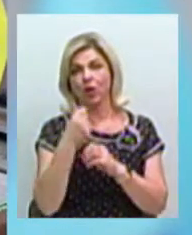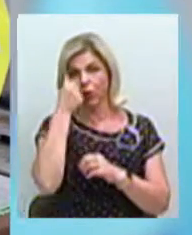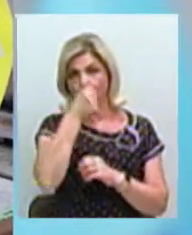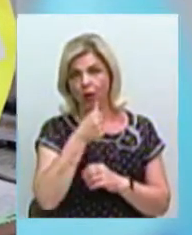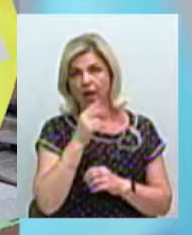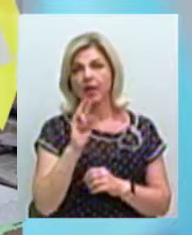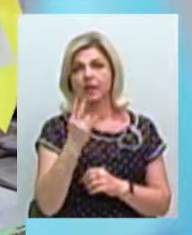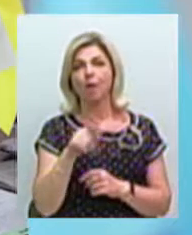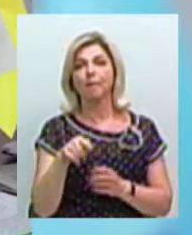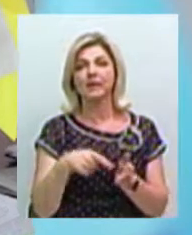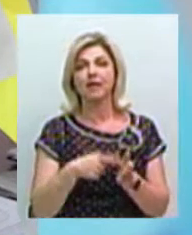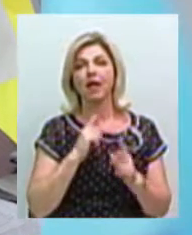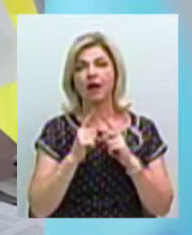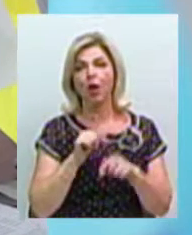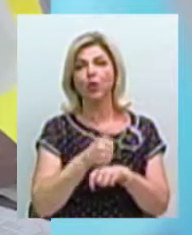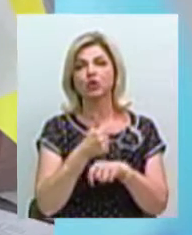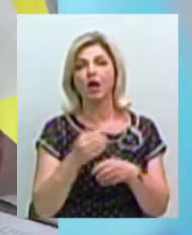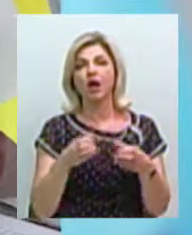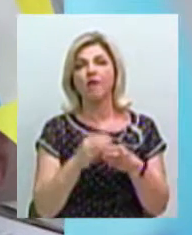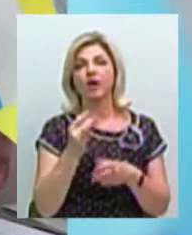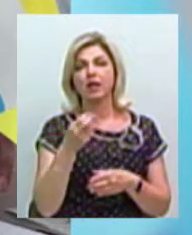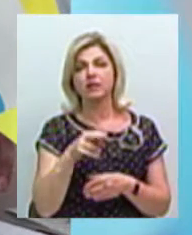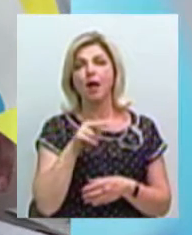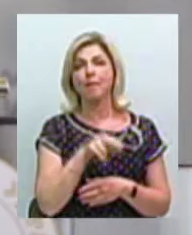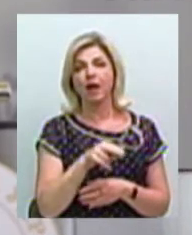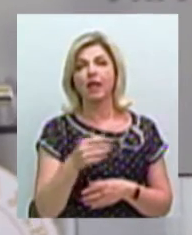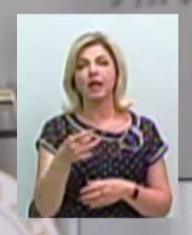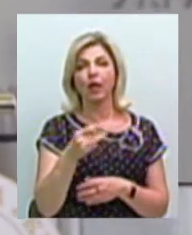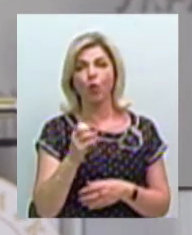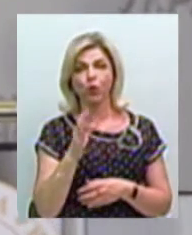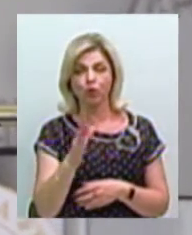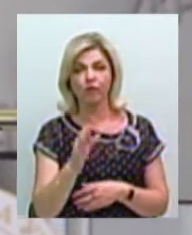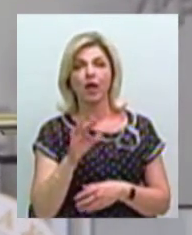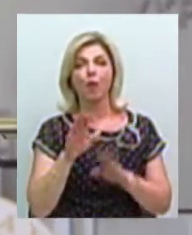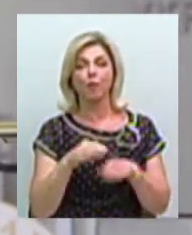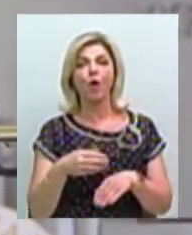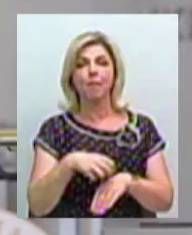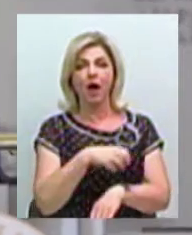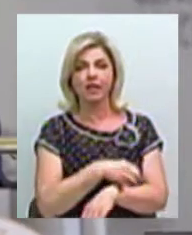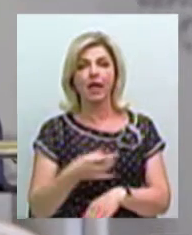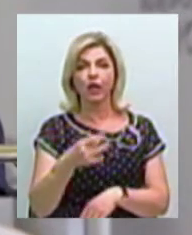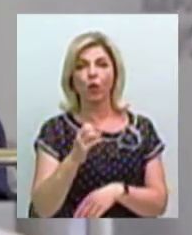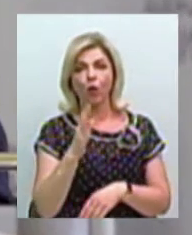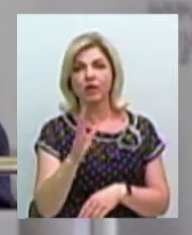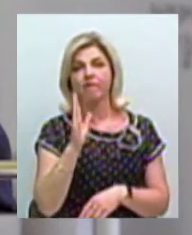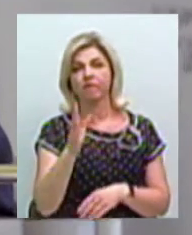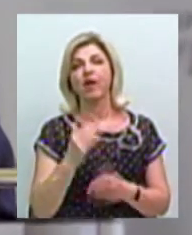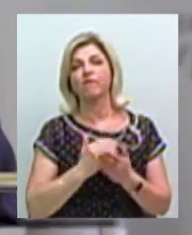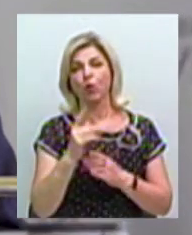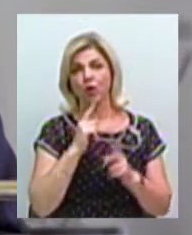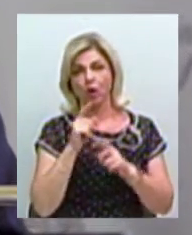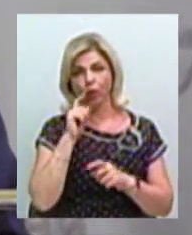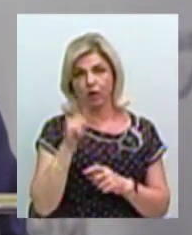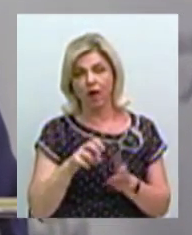в Миколаївській міській раді очолював фракцію партії регіонів. Потім був у фракції партії регіонів Верховній Раді України. Вийшов з